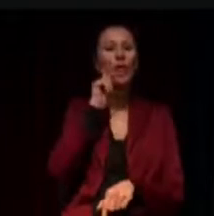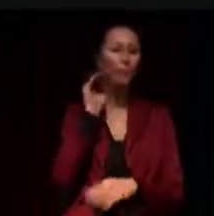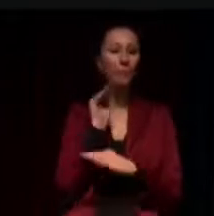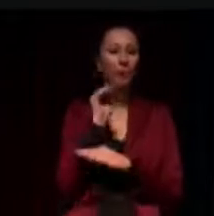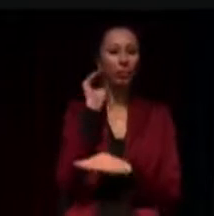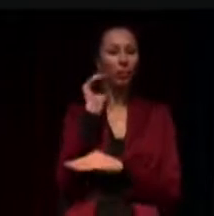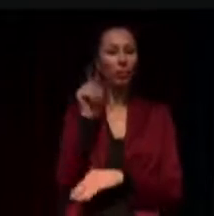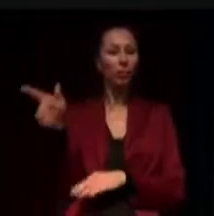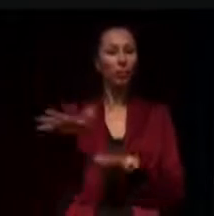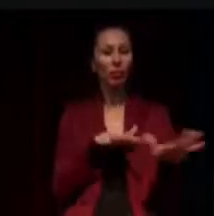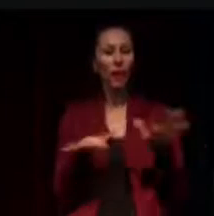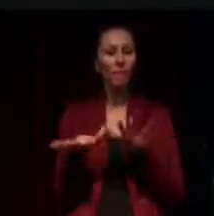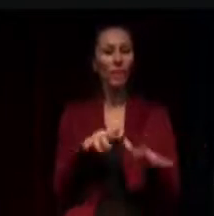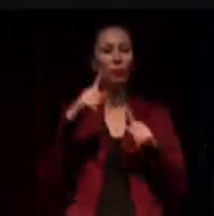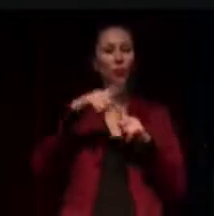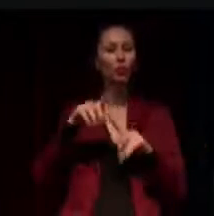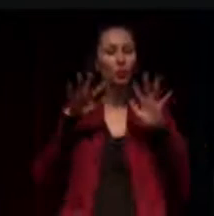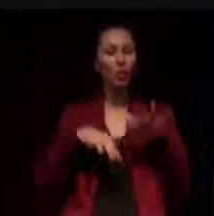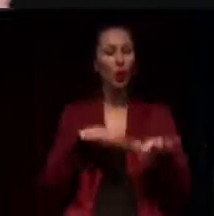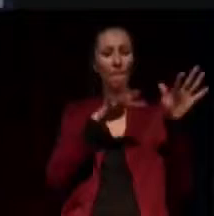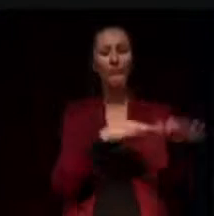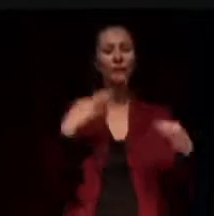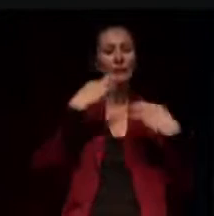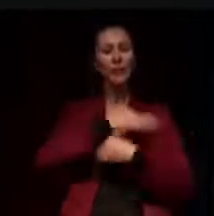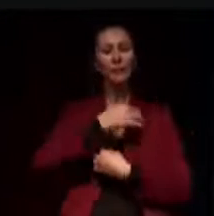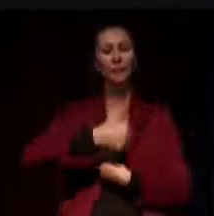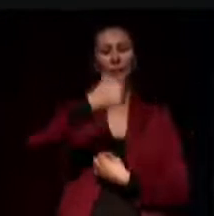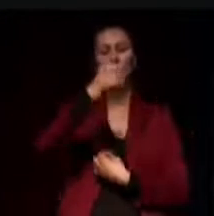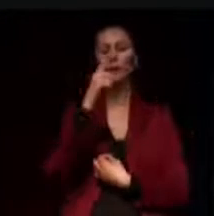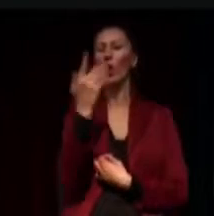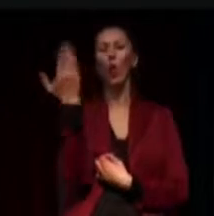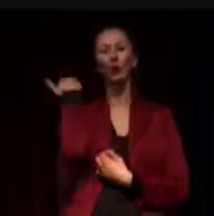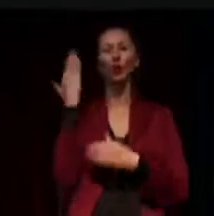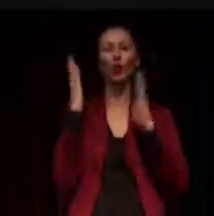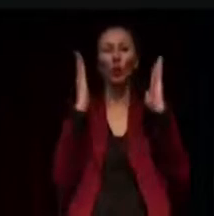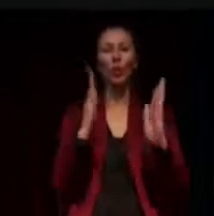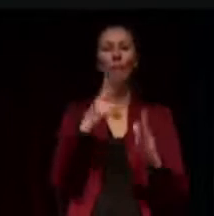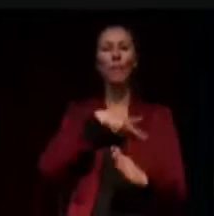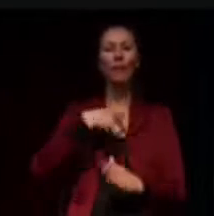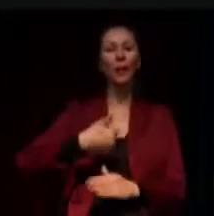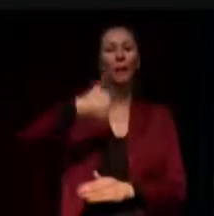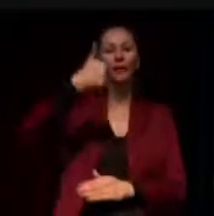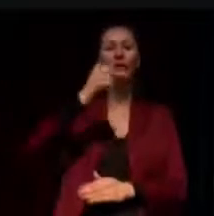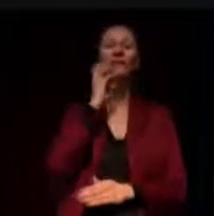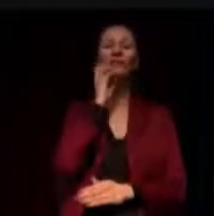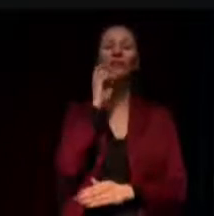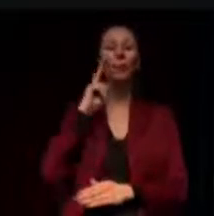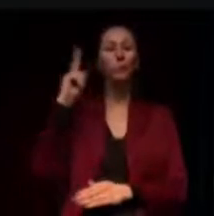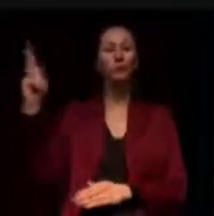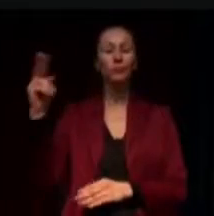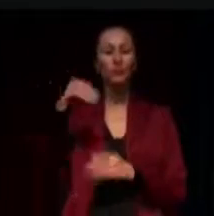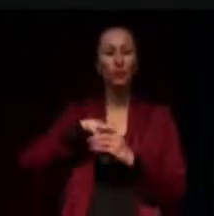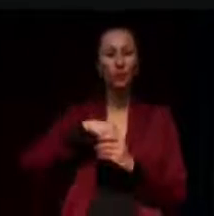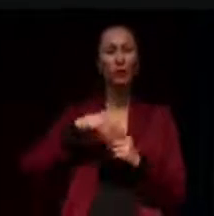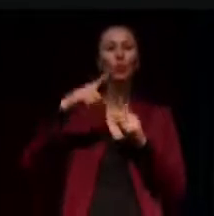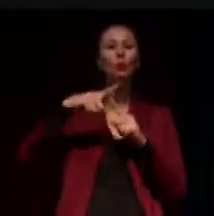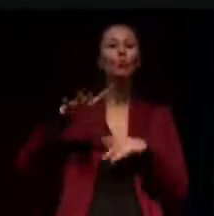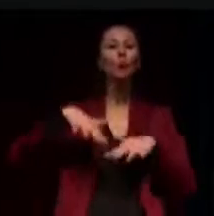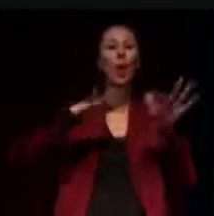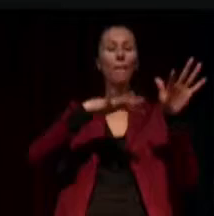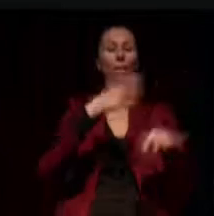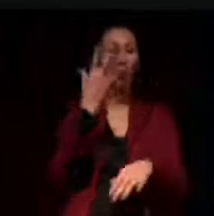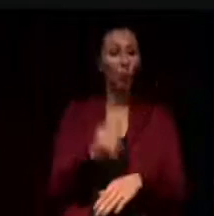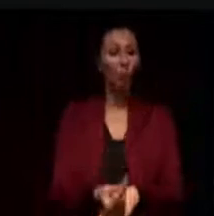yaşanan depremde Sayın Başkan'ın bir önceki dönemde belediye başkanlığı yaptığı Seferihisar'da tsunami